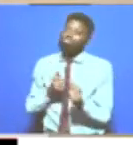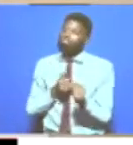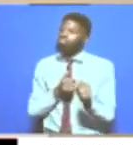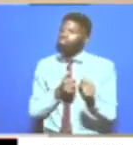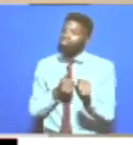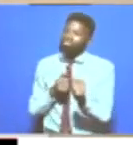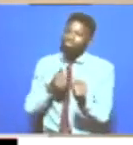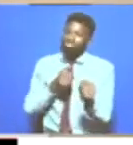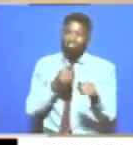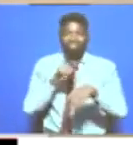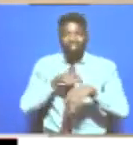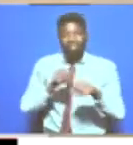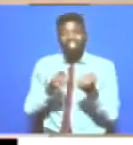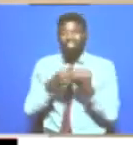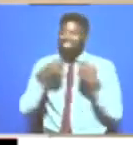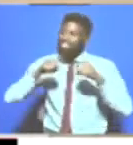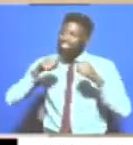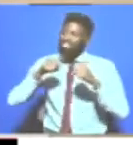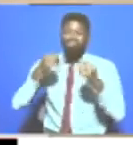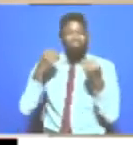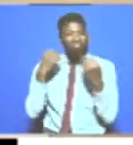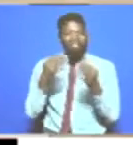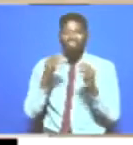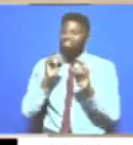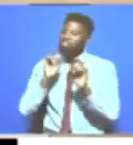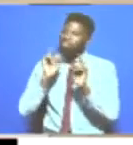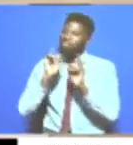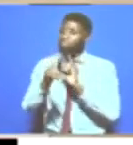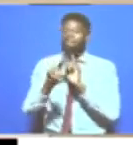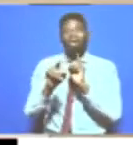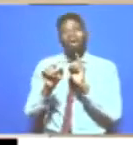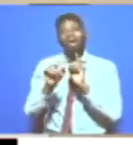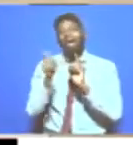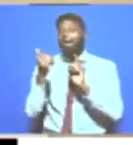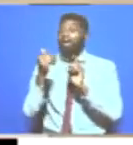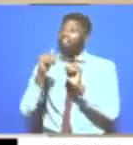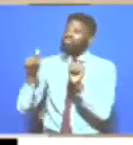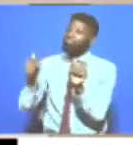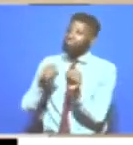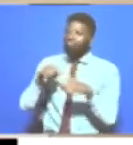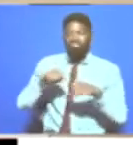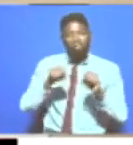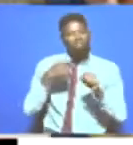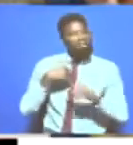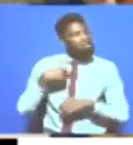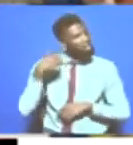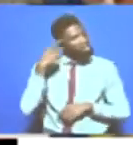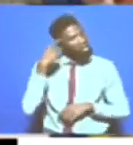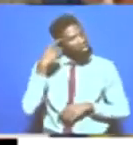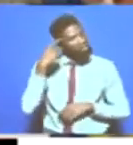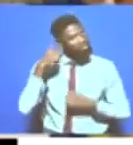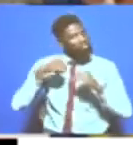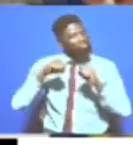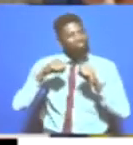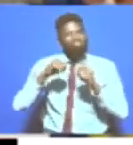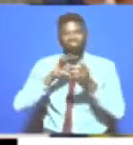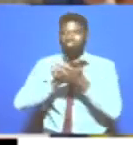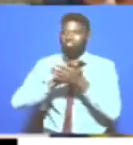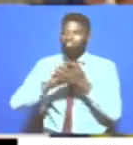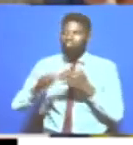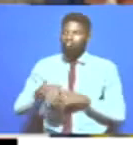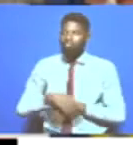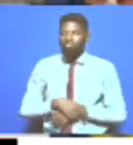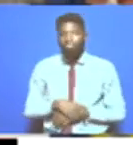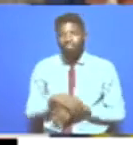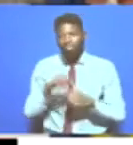vile pikipiki ni nyingi inaenda ikipita ingine iko nyuma sisi hatukufikiria maneno ya pikipiki lakini hiyo